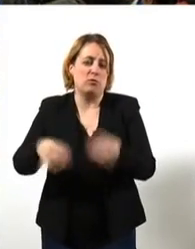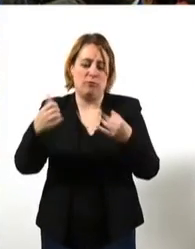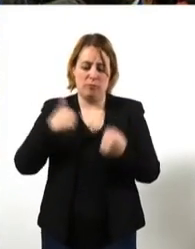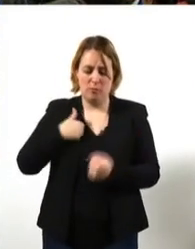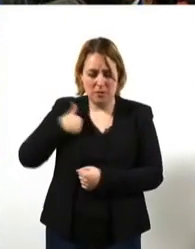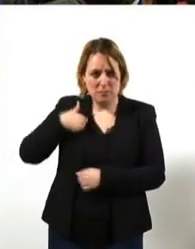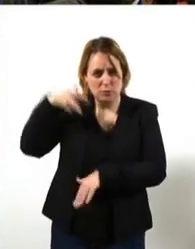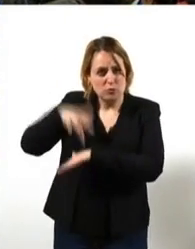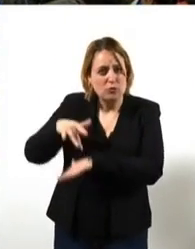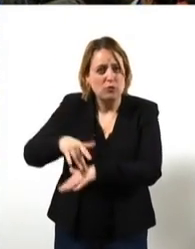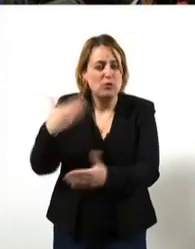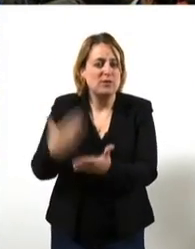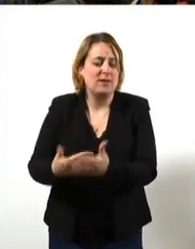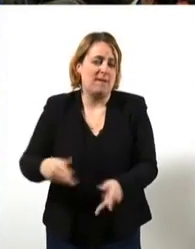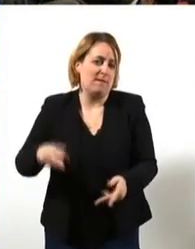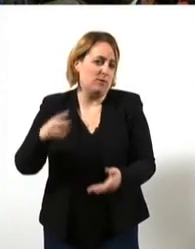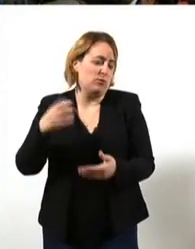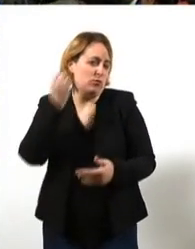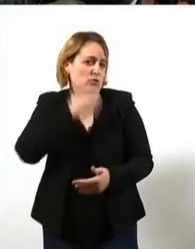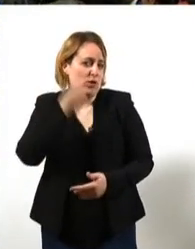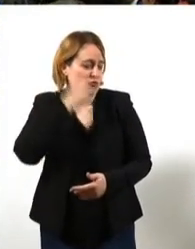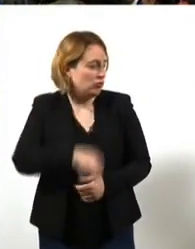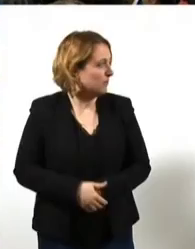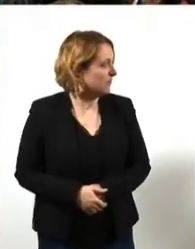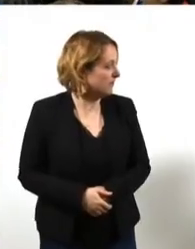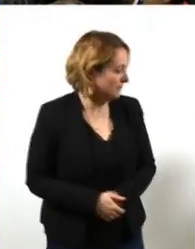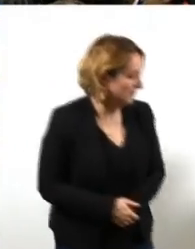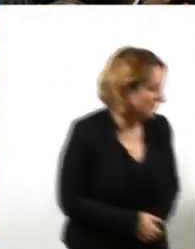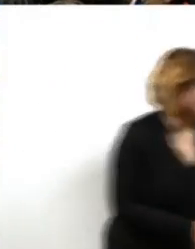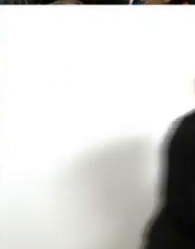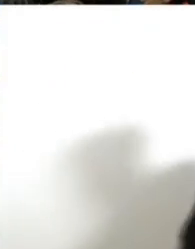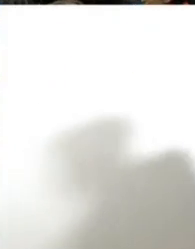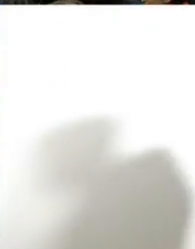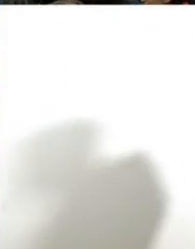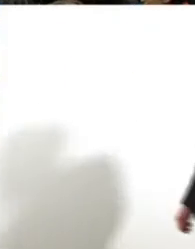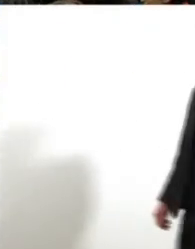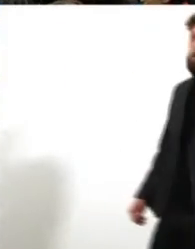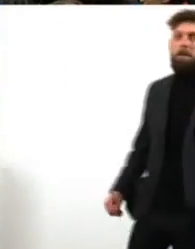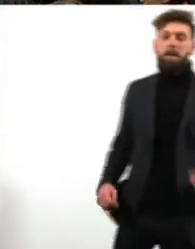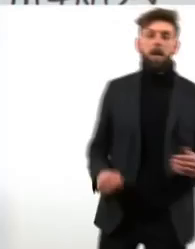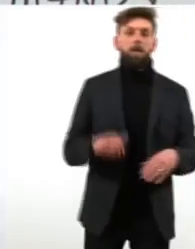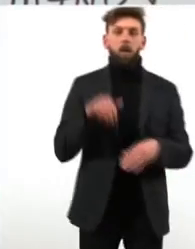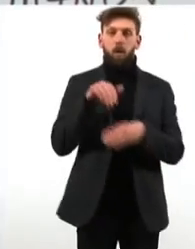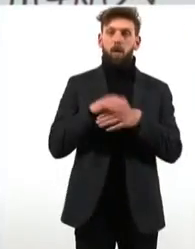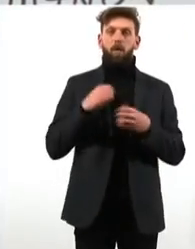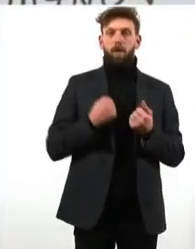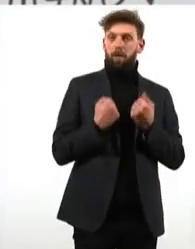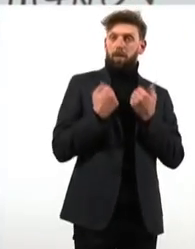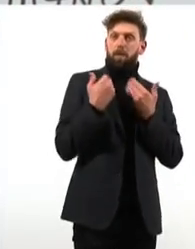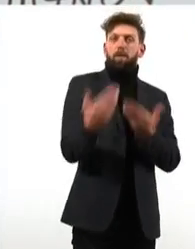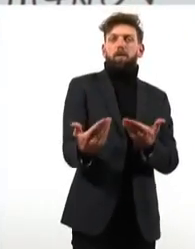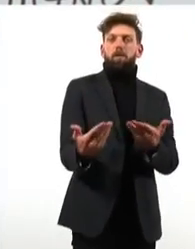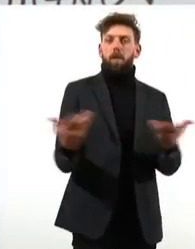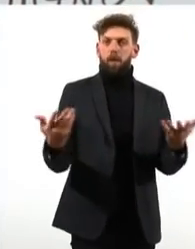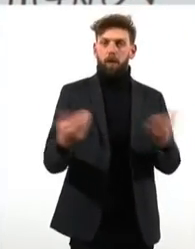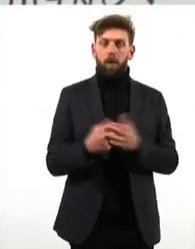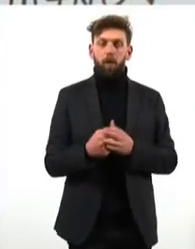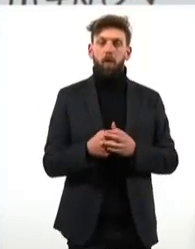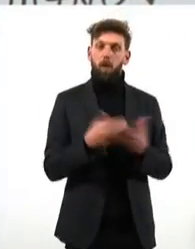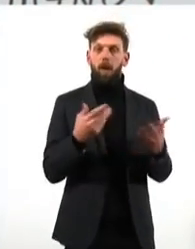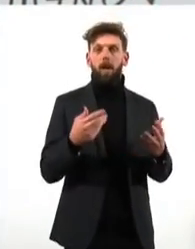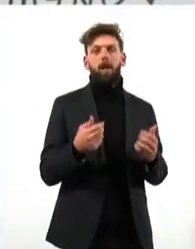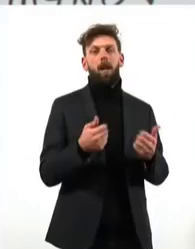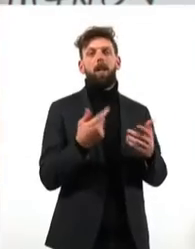quotidien. Et ce soir, j'ai envie de porter vraiment une proposition pour dire qu'on a un fabuleux système qui est le logement